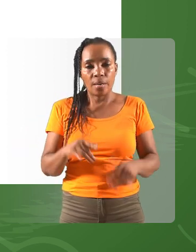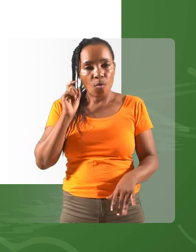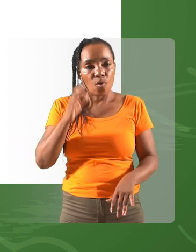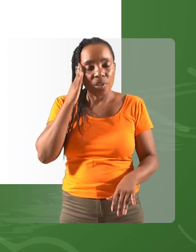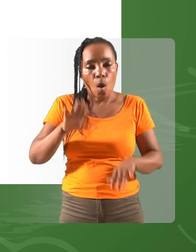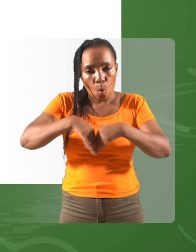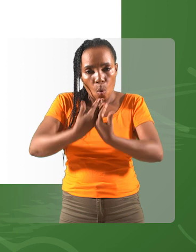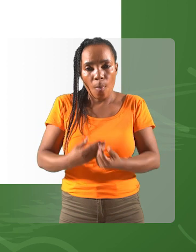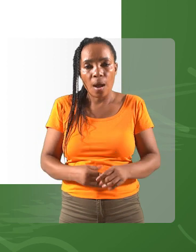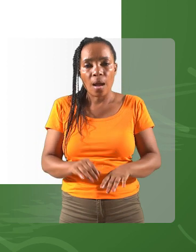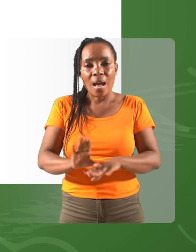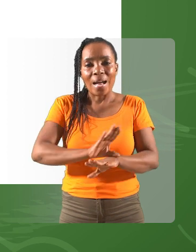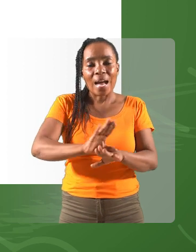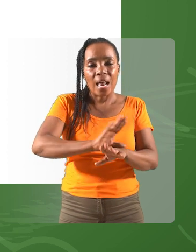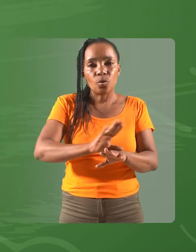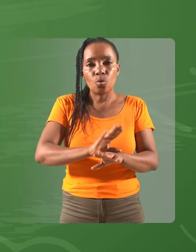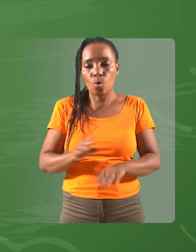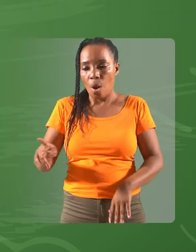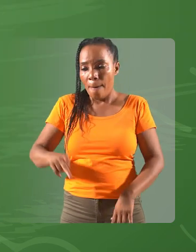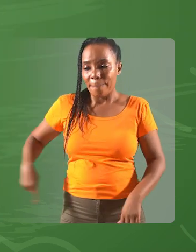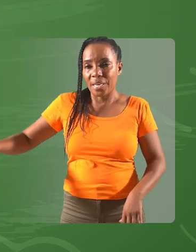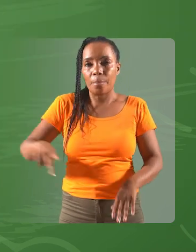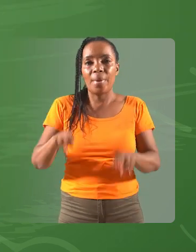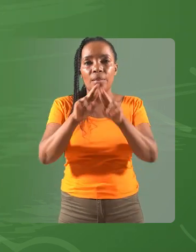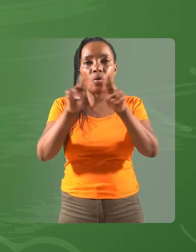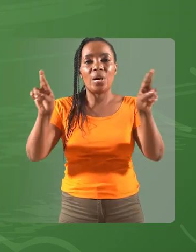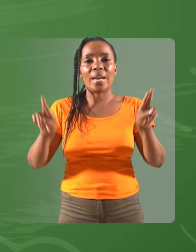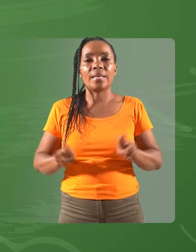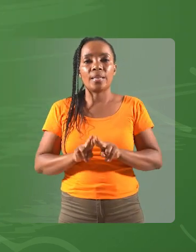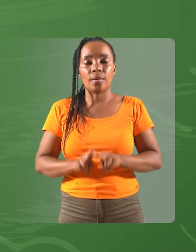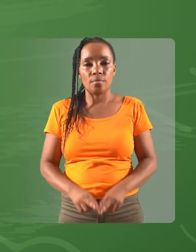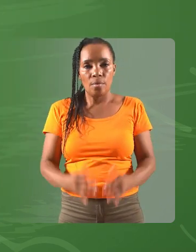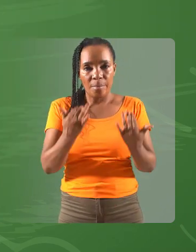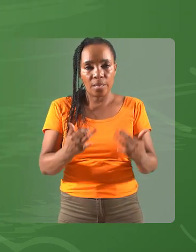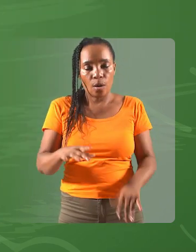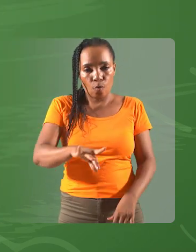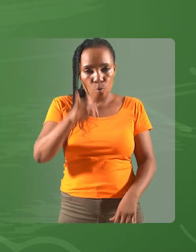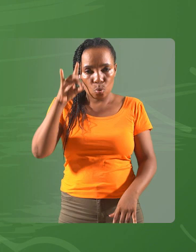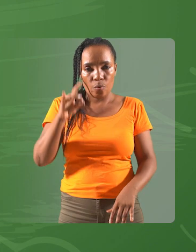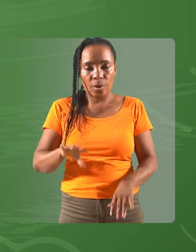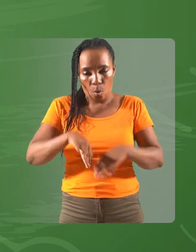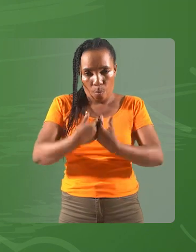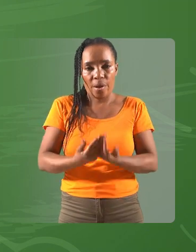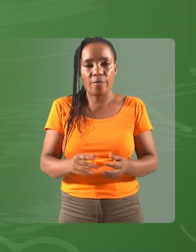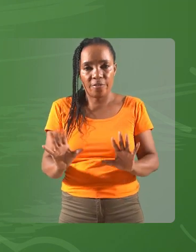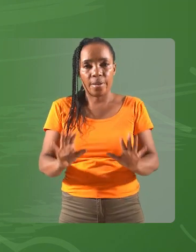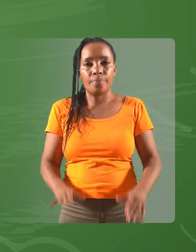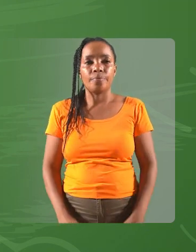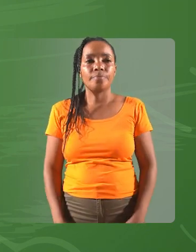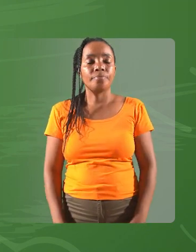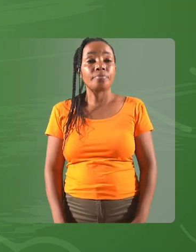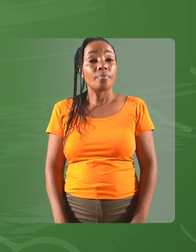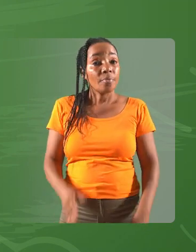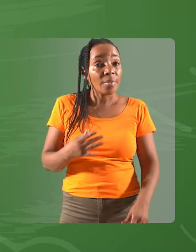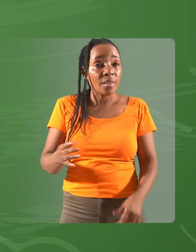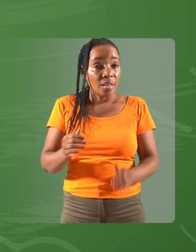le périmètre du rectangle. Découvrons la formule de calcul du périmètre du rectangle. Tout à l'heure, nous avons